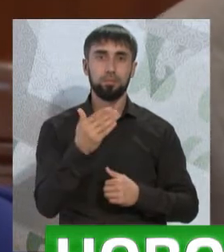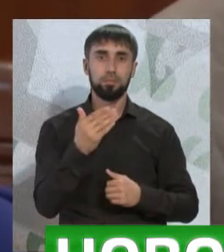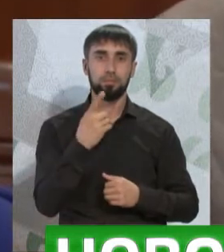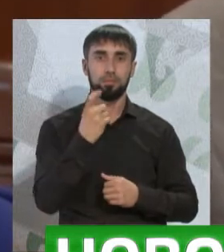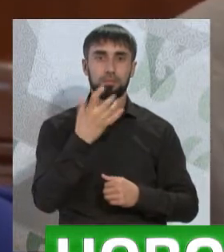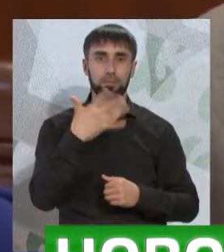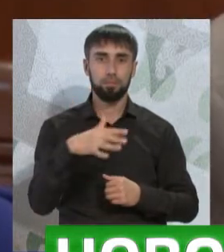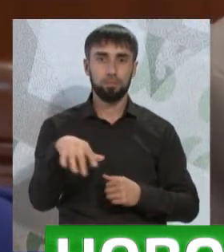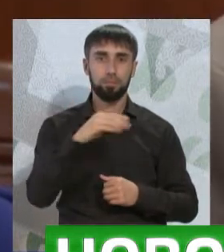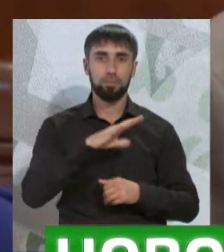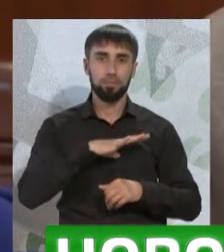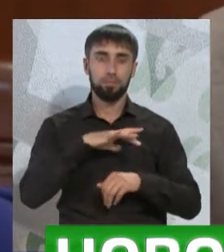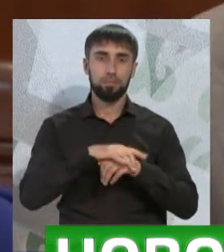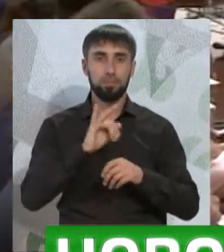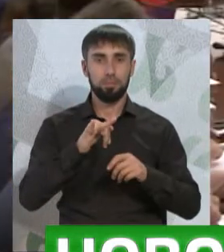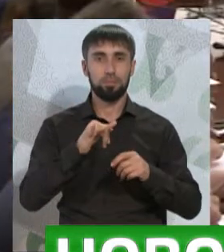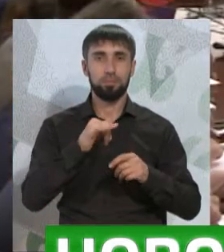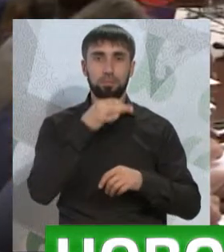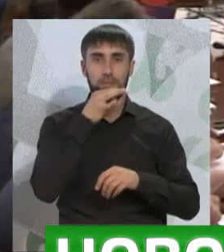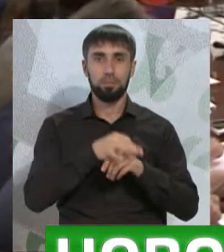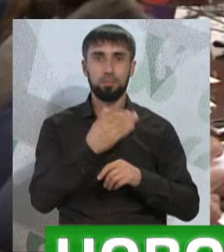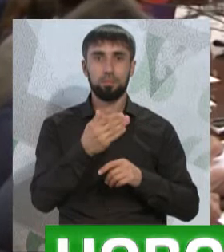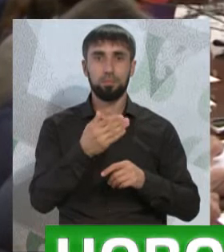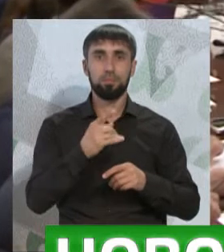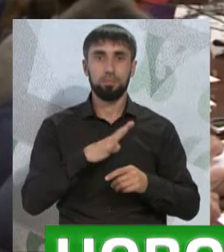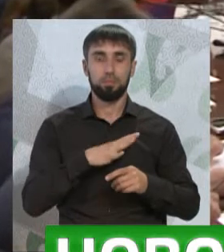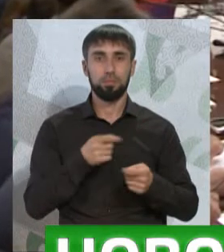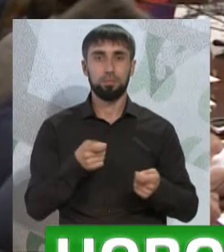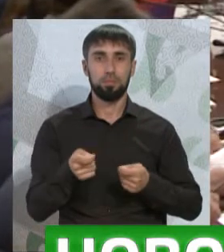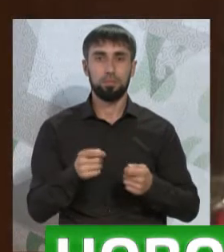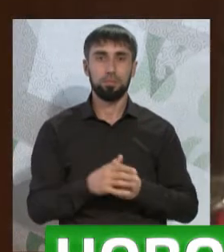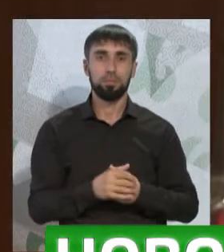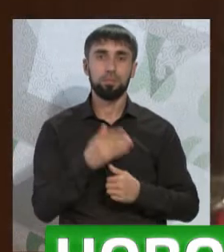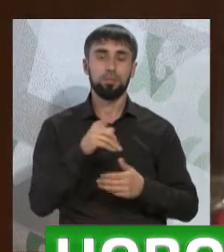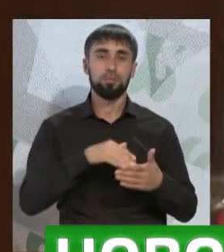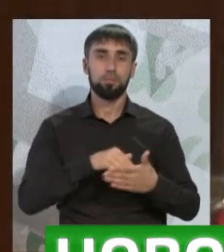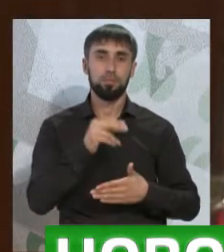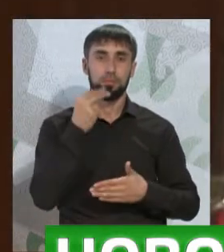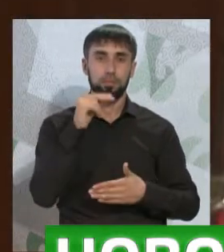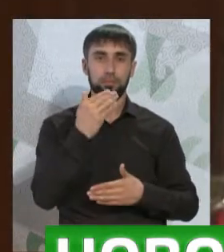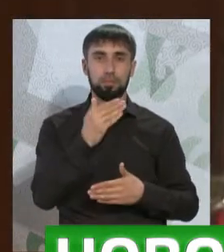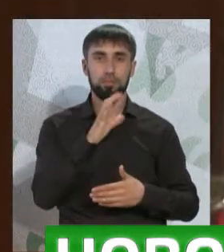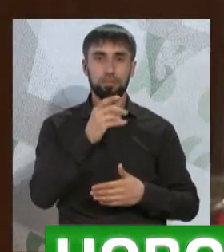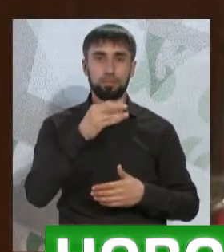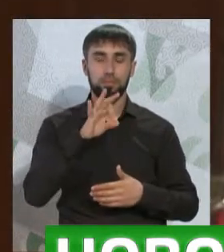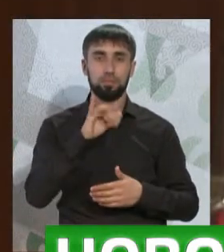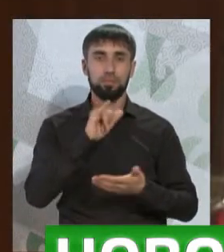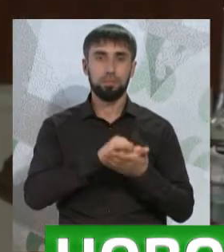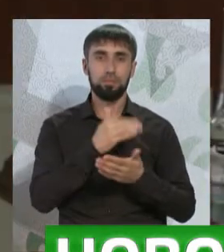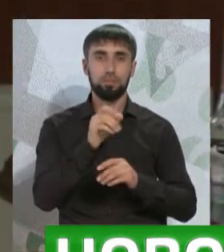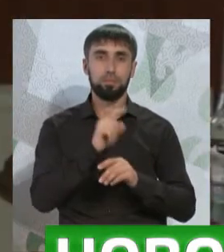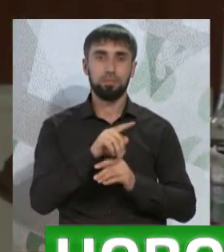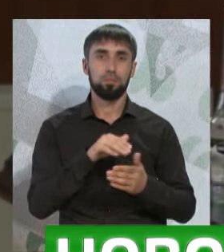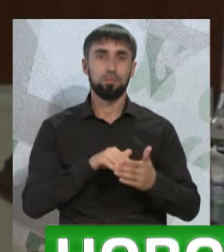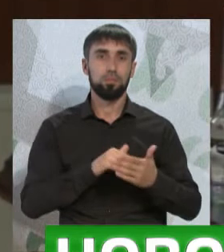150 нарушителей были привлечены к административной ответственности. Владимир Сластенин отметил повышение эффективности работы ведомства, поставив вместе с тем задачу